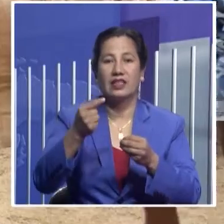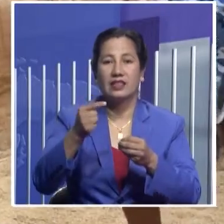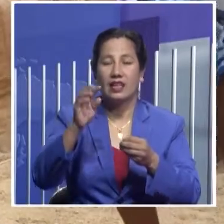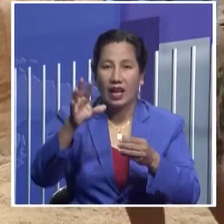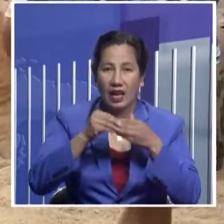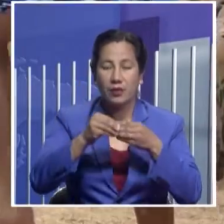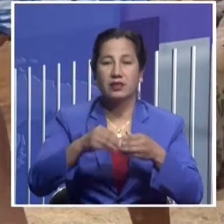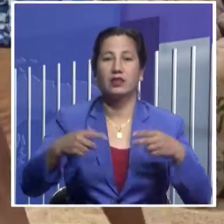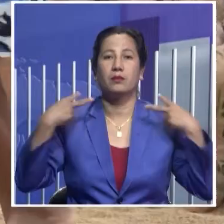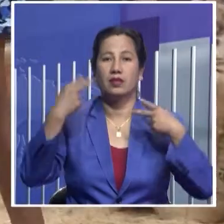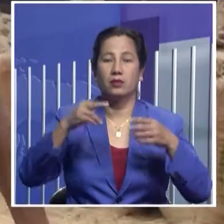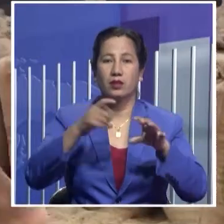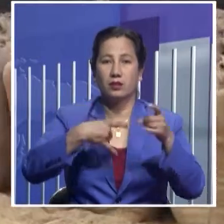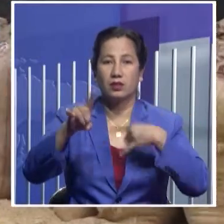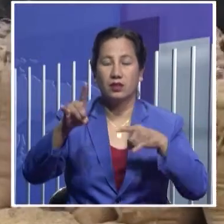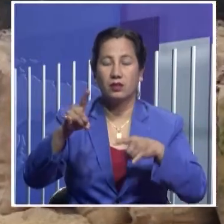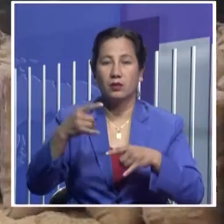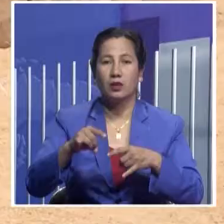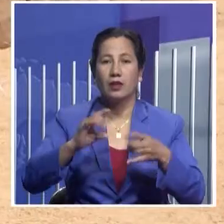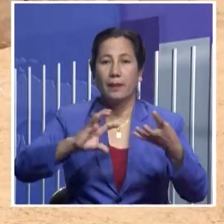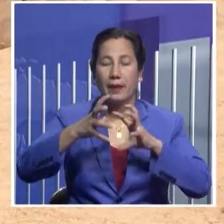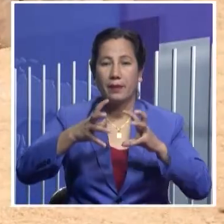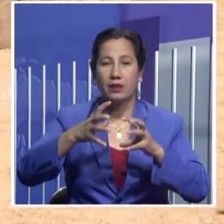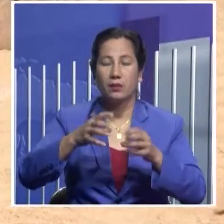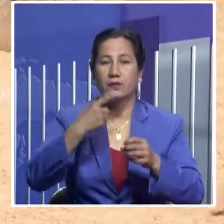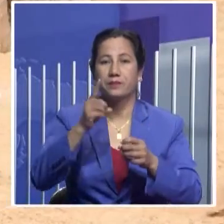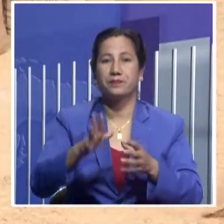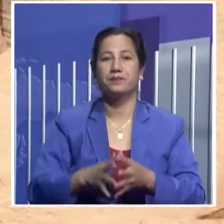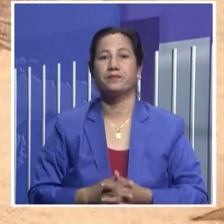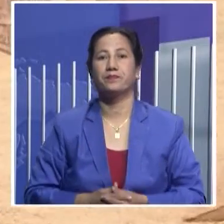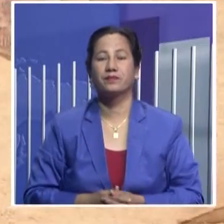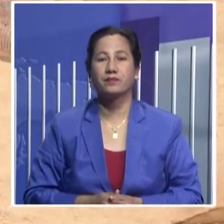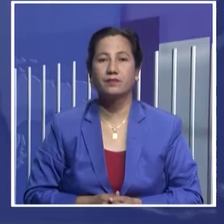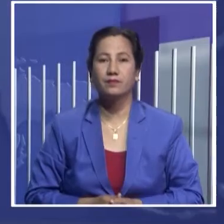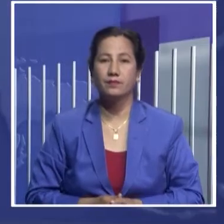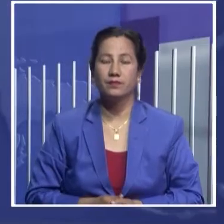फिर्ता पठाउनु परेको खाद्य व्यवस्था तथा व्यापार कम्पनी लिमिटेडले जनाएको छ।